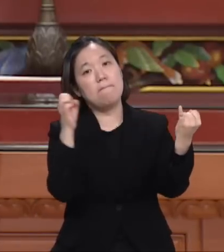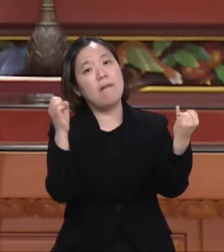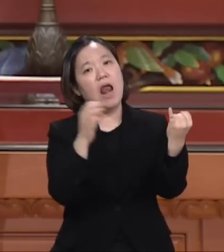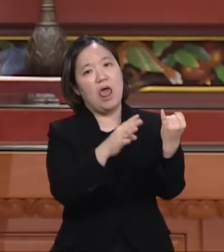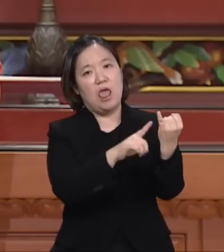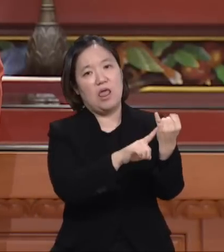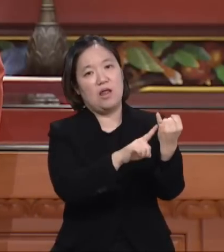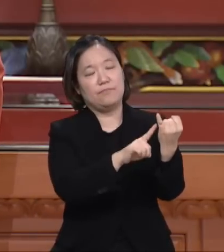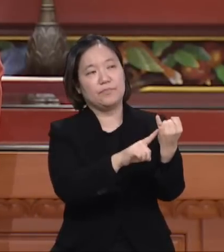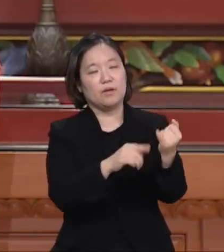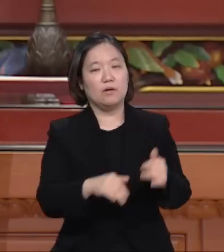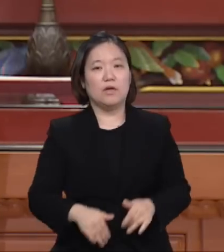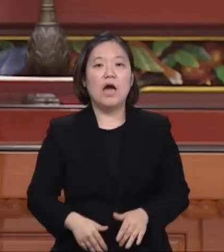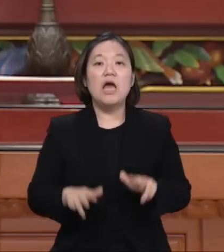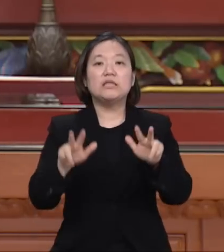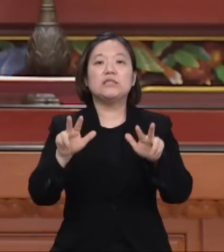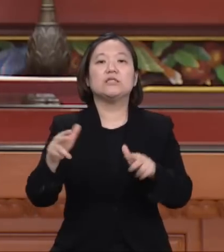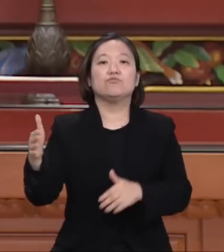지금부터